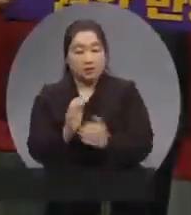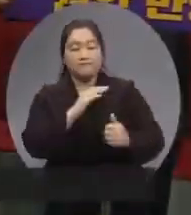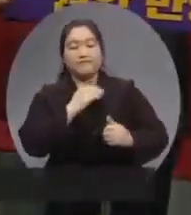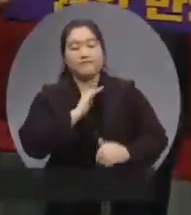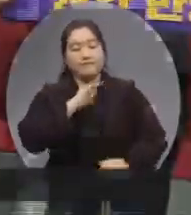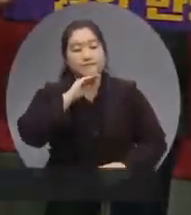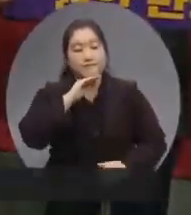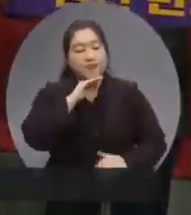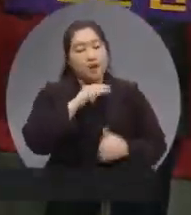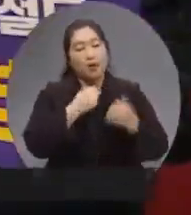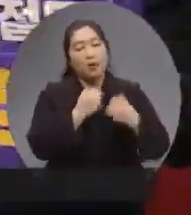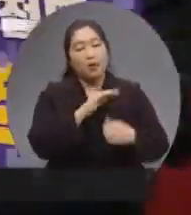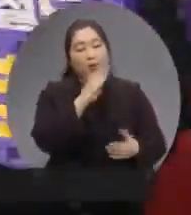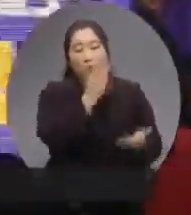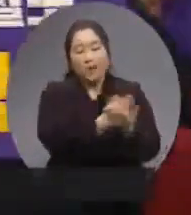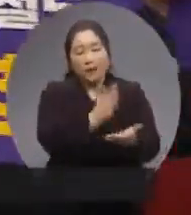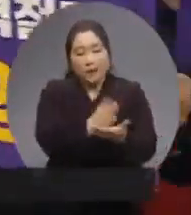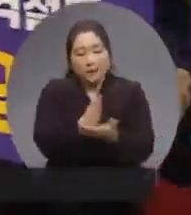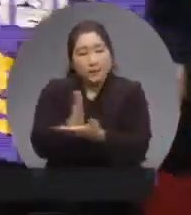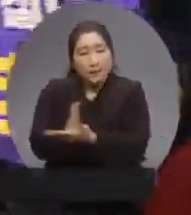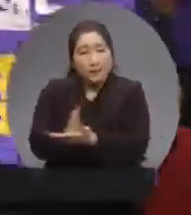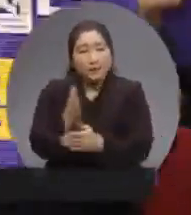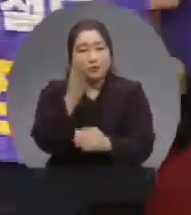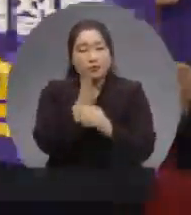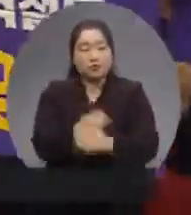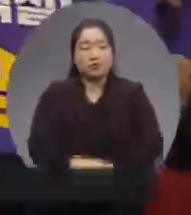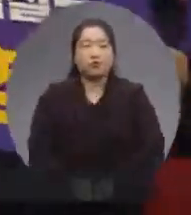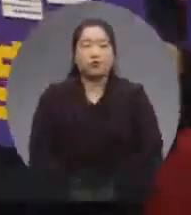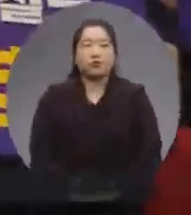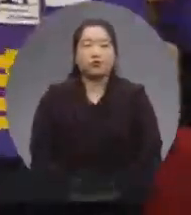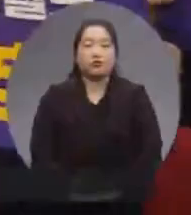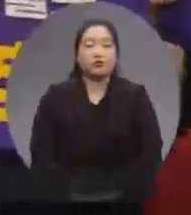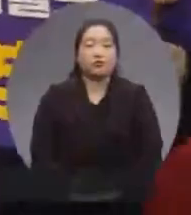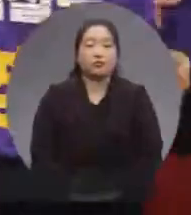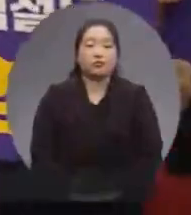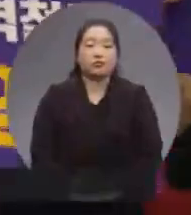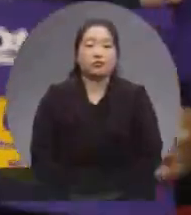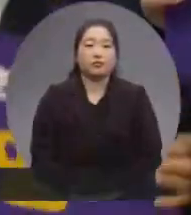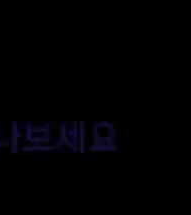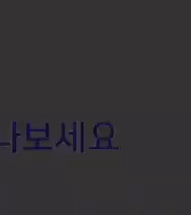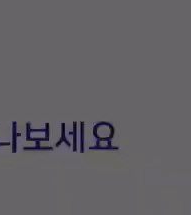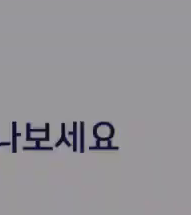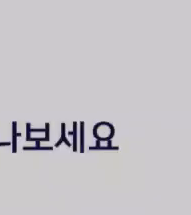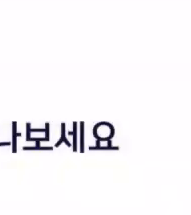촉구하는 성명서를 발표하기로 했습니다. MBC 뉴스 정재영입니다.